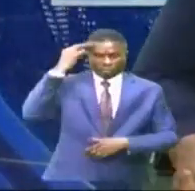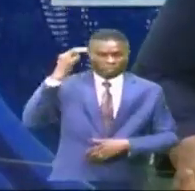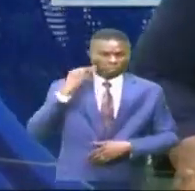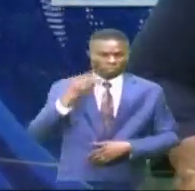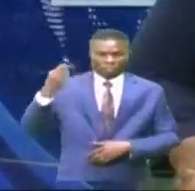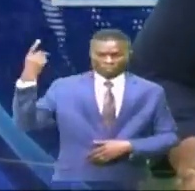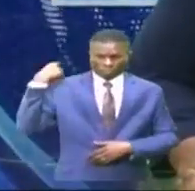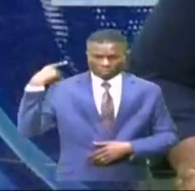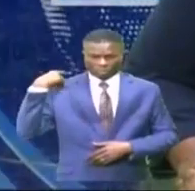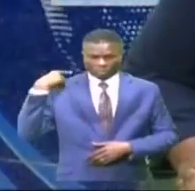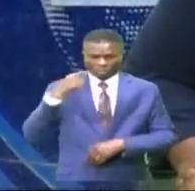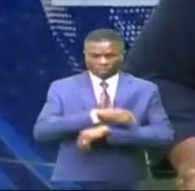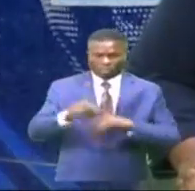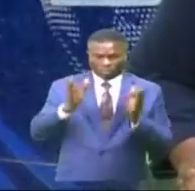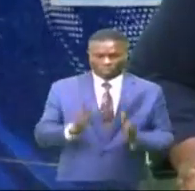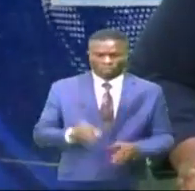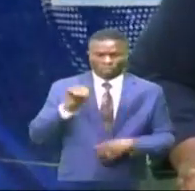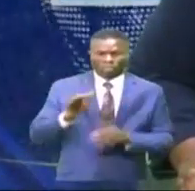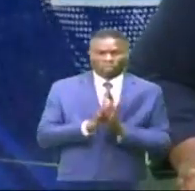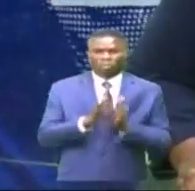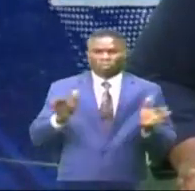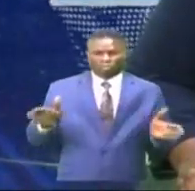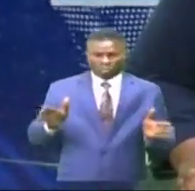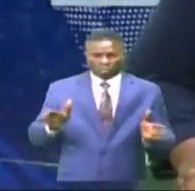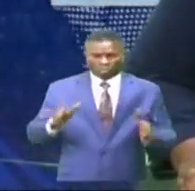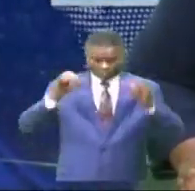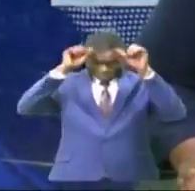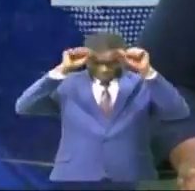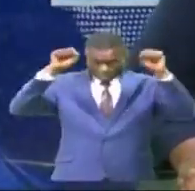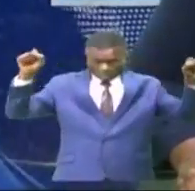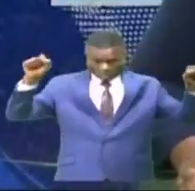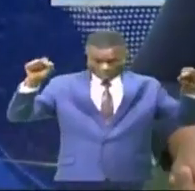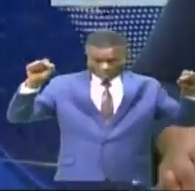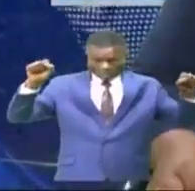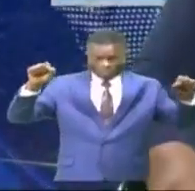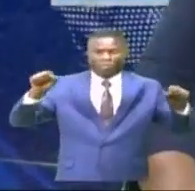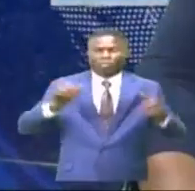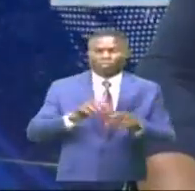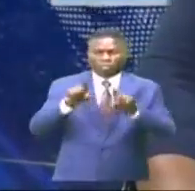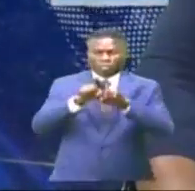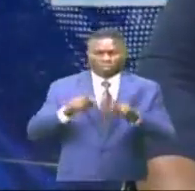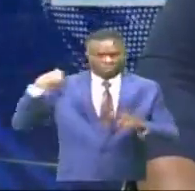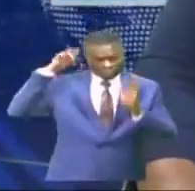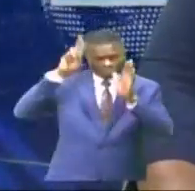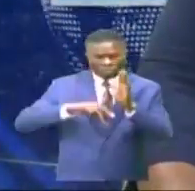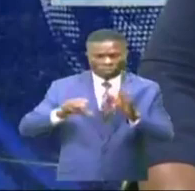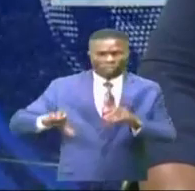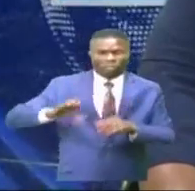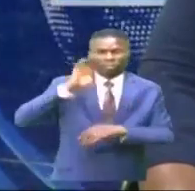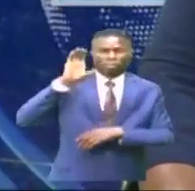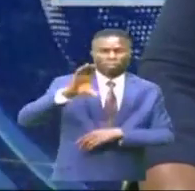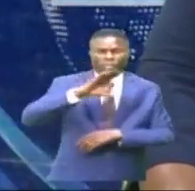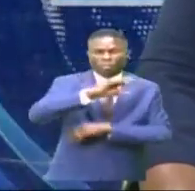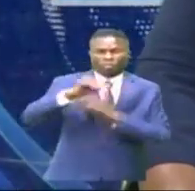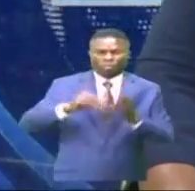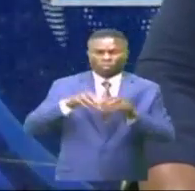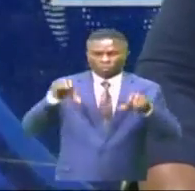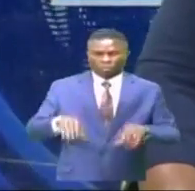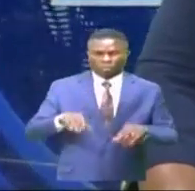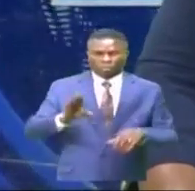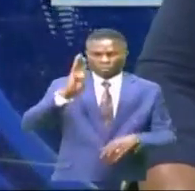député administrateur directeur général président délégué général et gouverneur de la Banque centrale du Congo